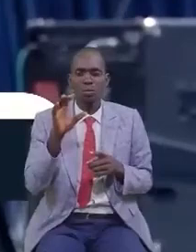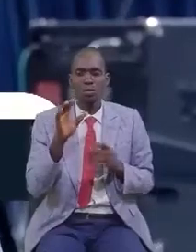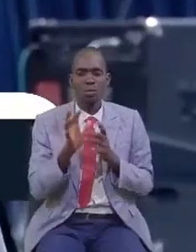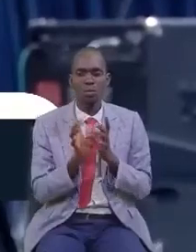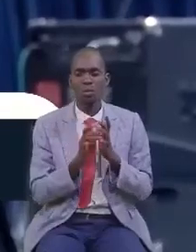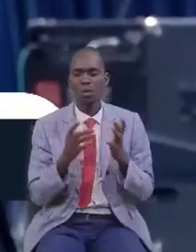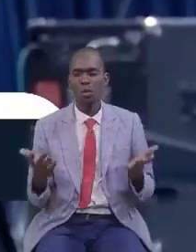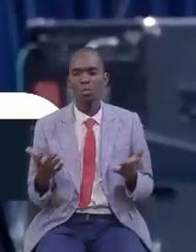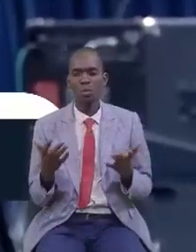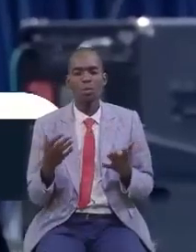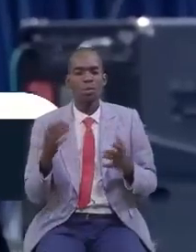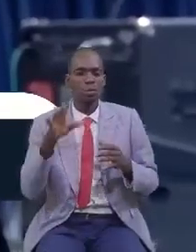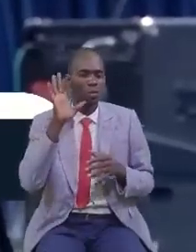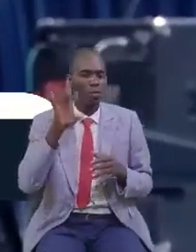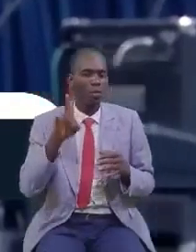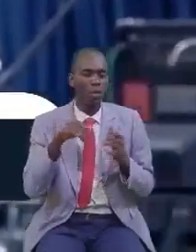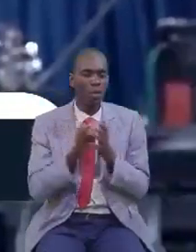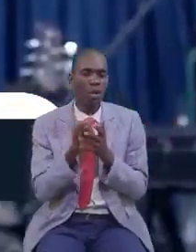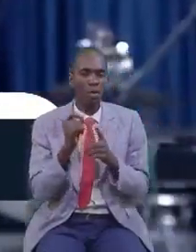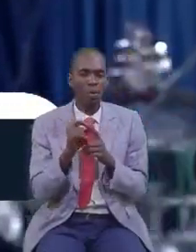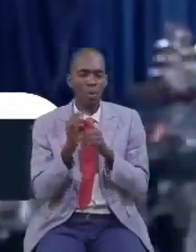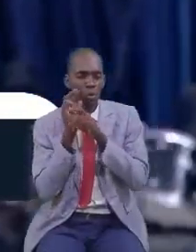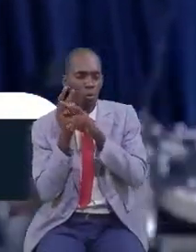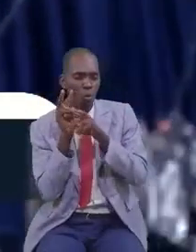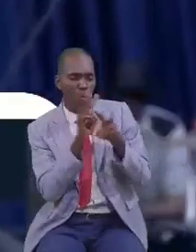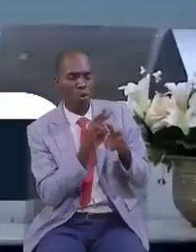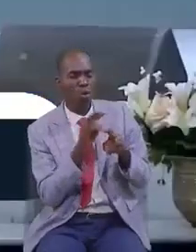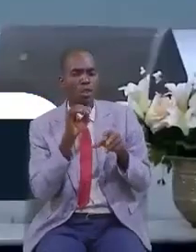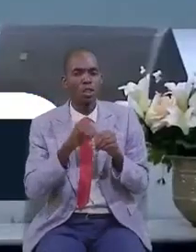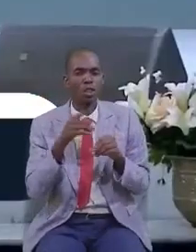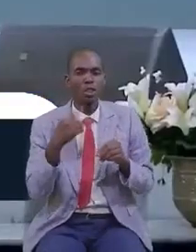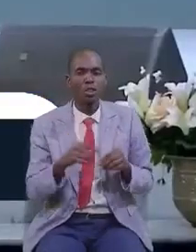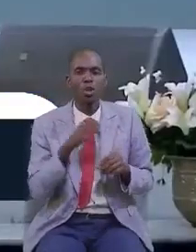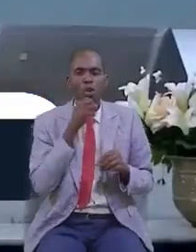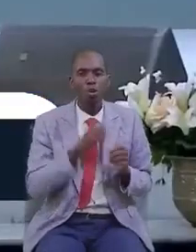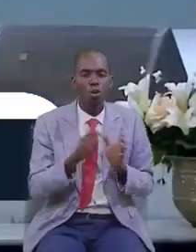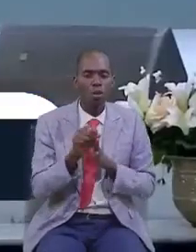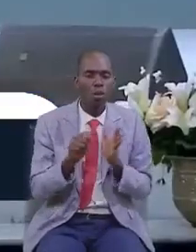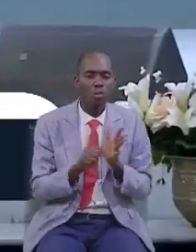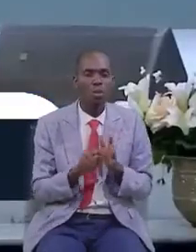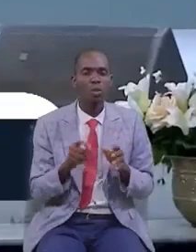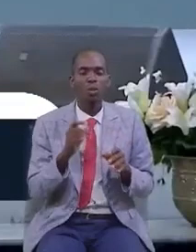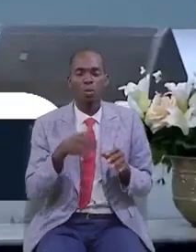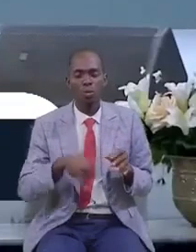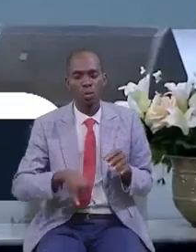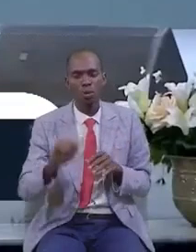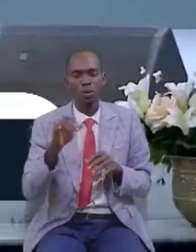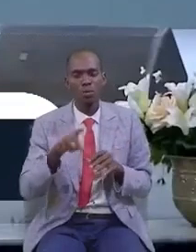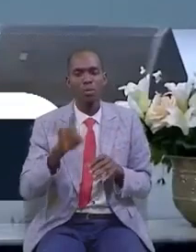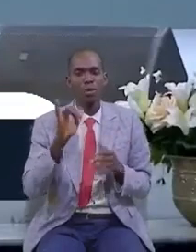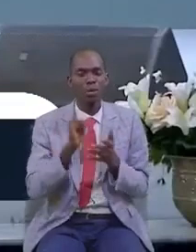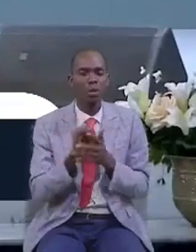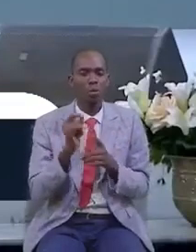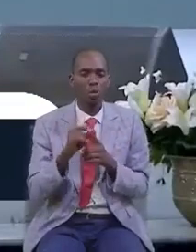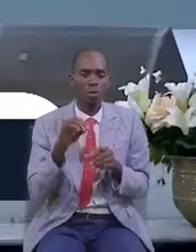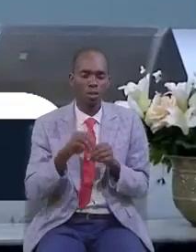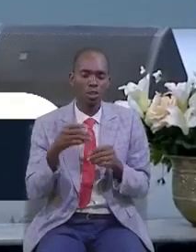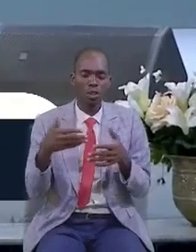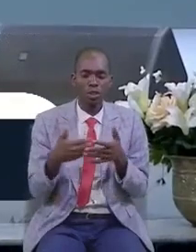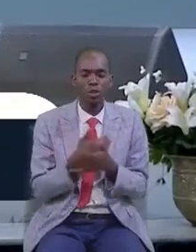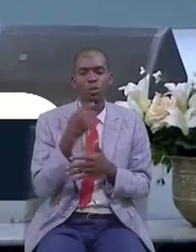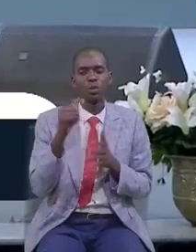watch in the New Testament. And as you come to the end to Revelation, it still says watch.